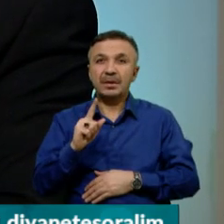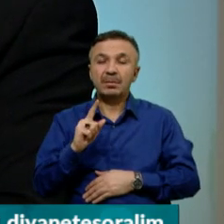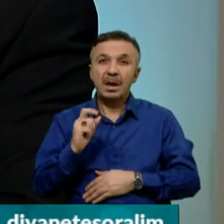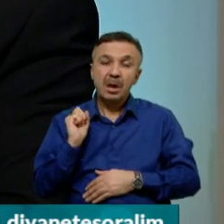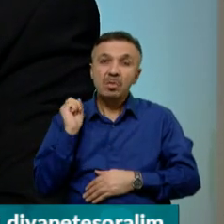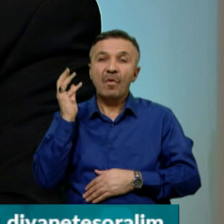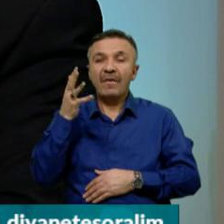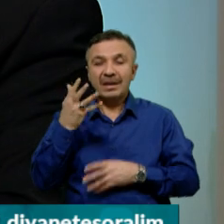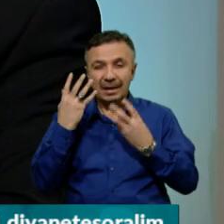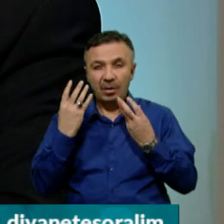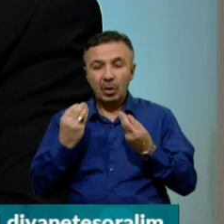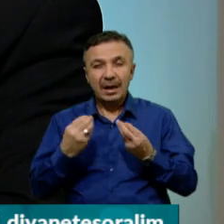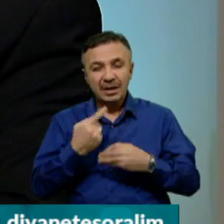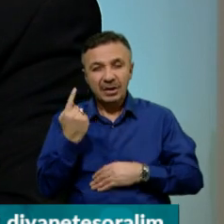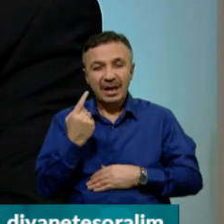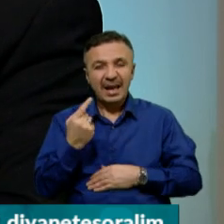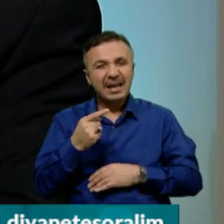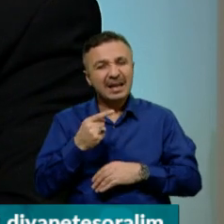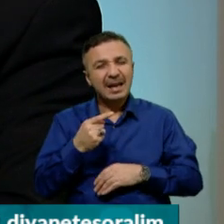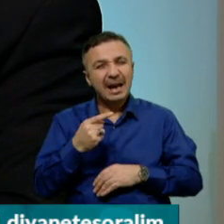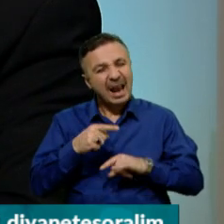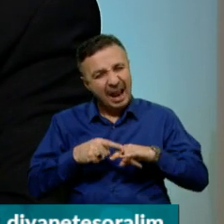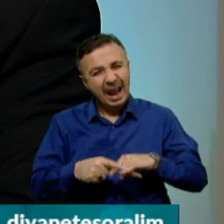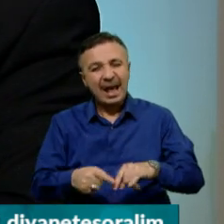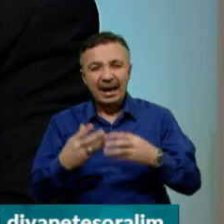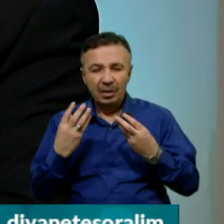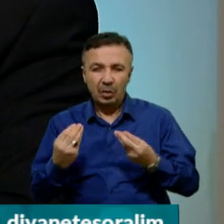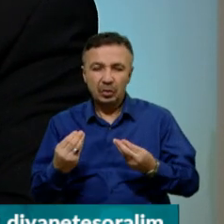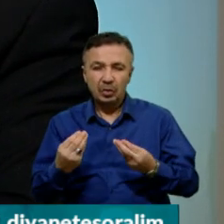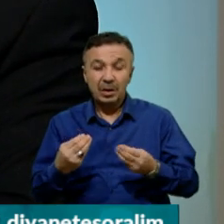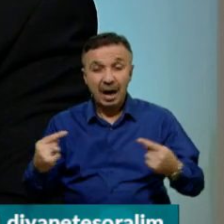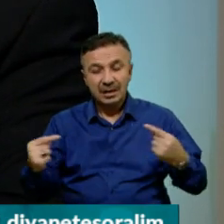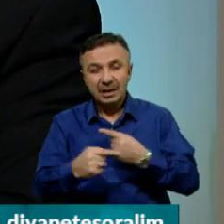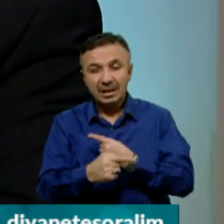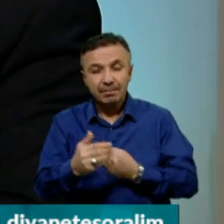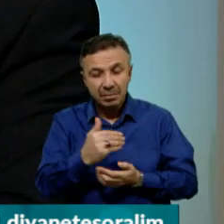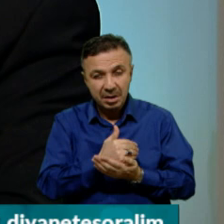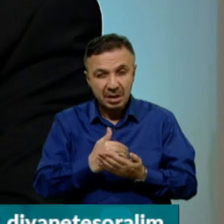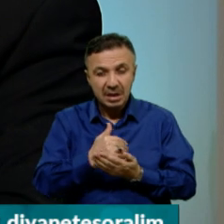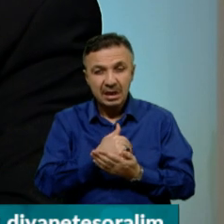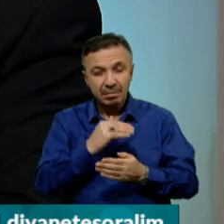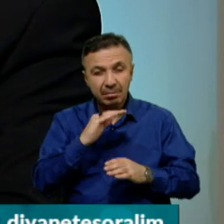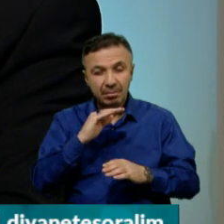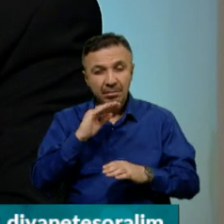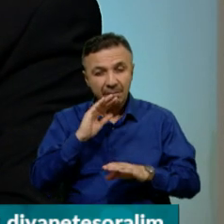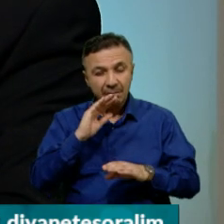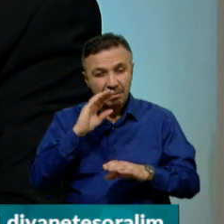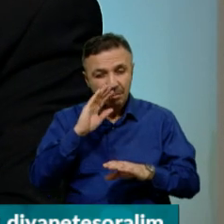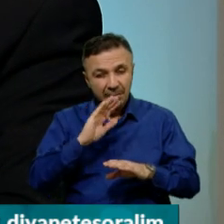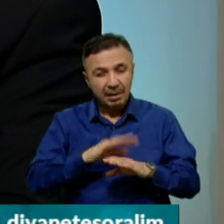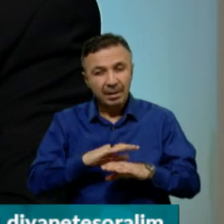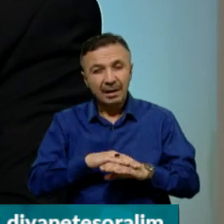Helal olsun Aksi takdirde bu birikim için yatırılan paralar Eğer